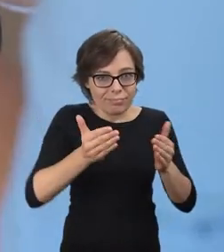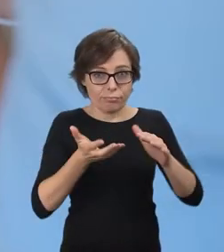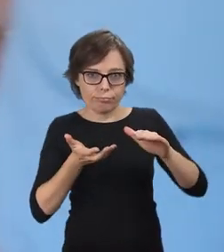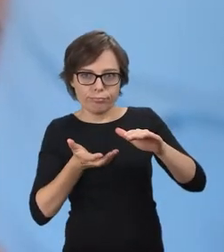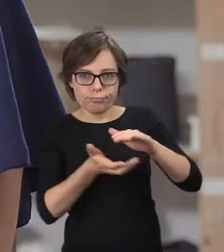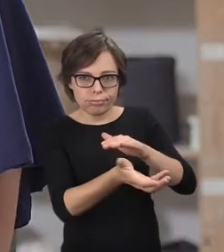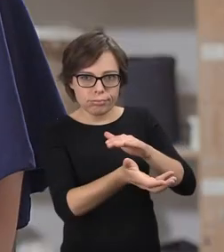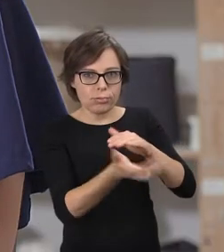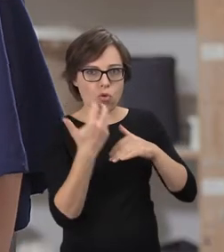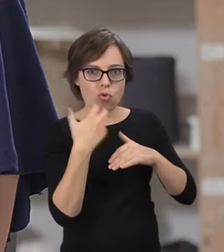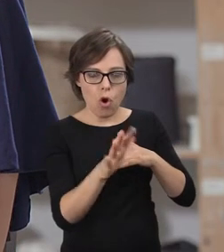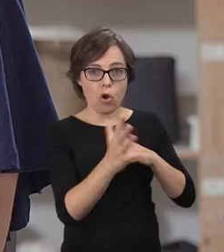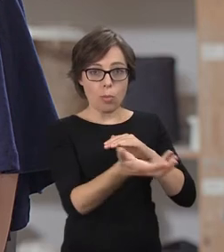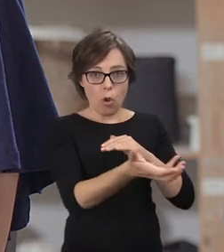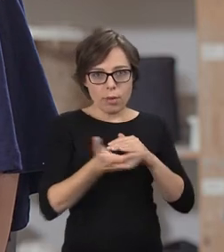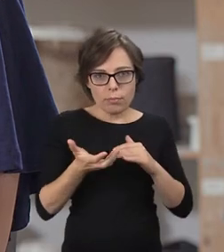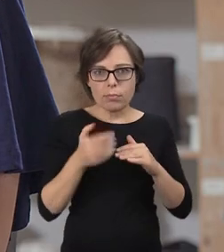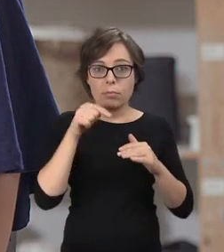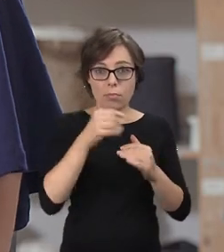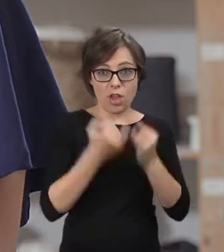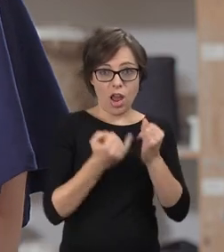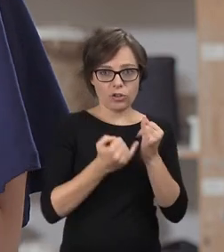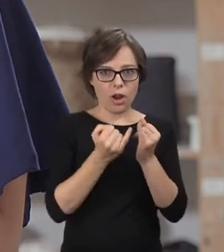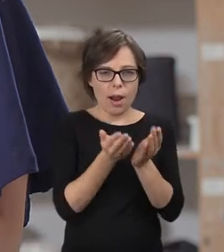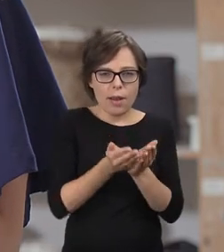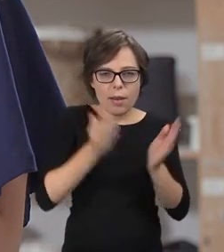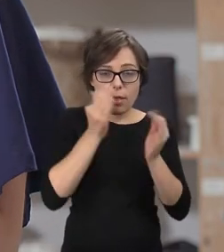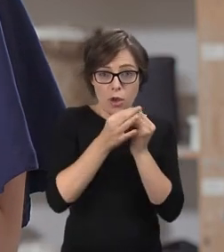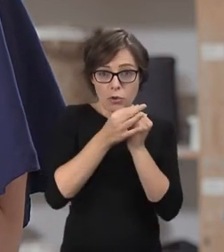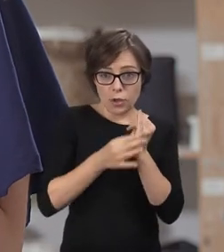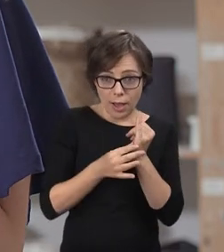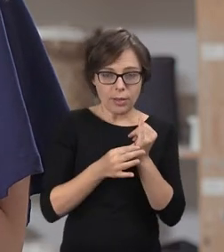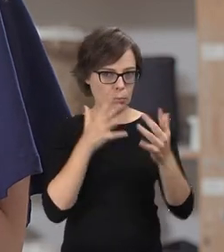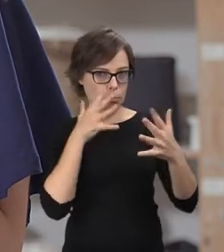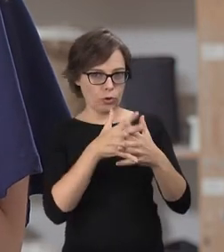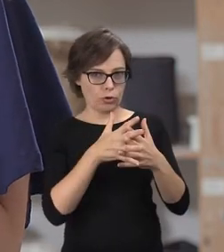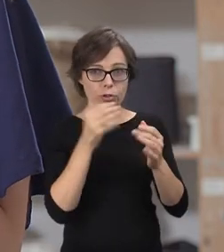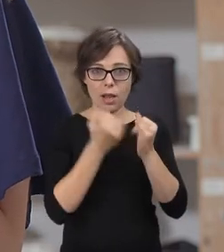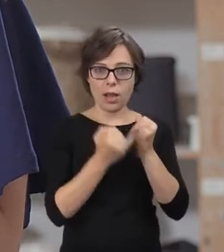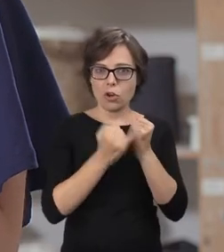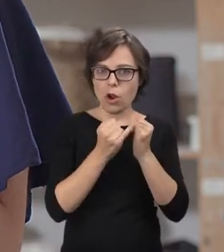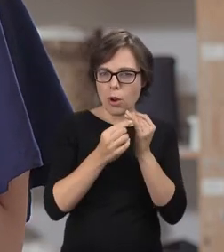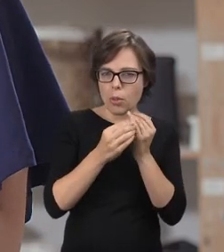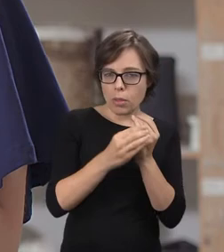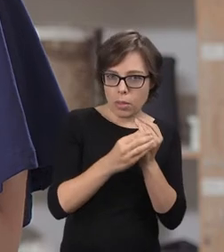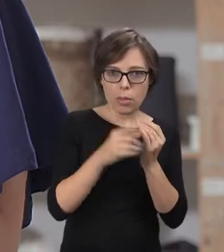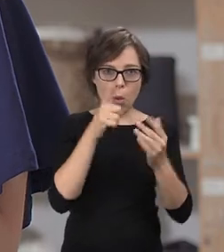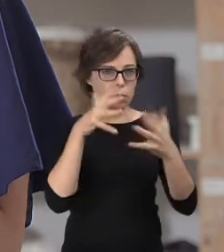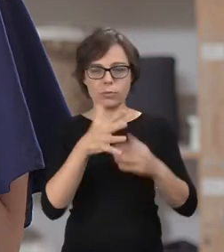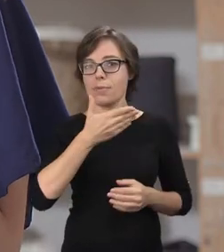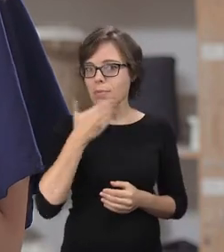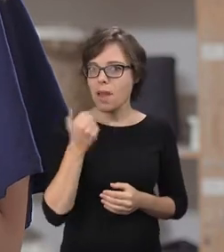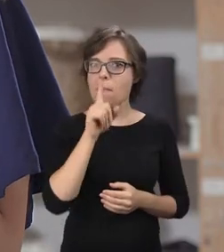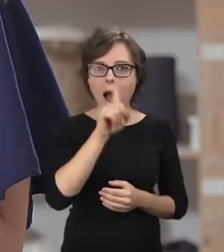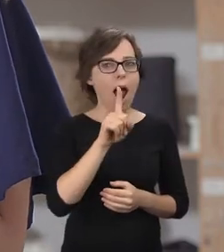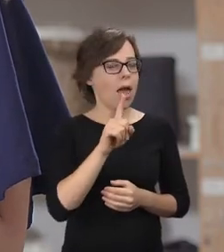porcelanowy, czyli to, z czego ona jest zrobiona po wypaleniu, kiedy jest bardzo cienka, jest przezroczysty, kiedy jest grubsza, jest nieprzezroczysty,